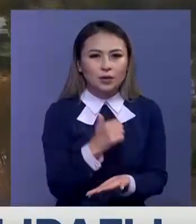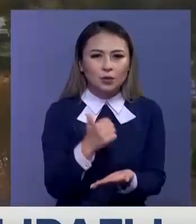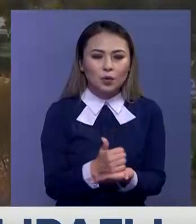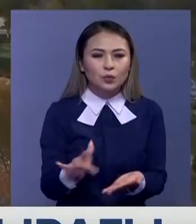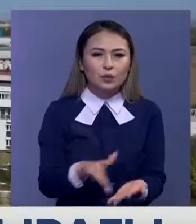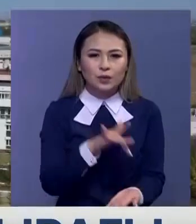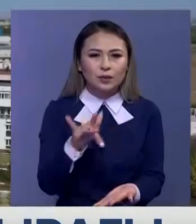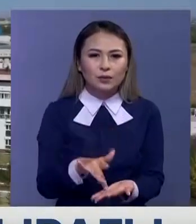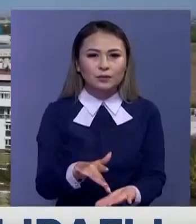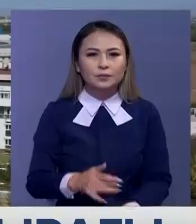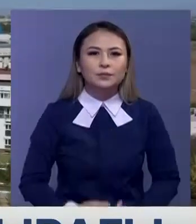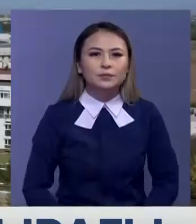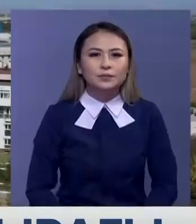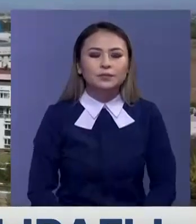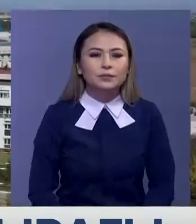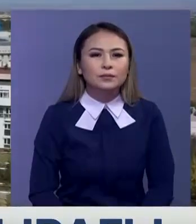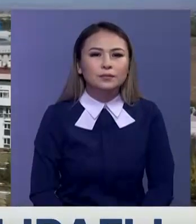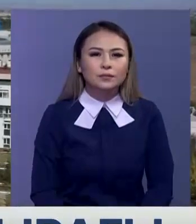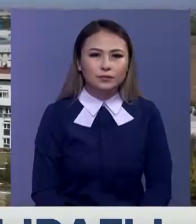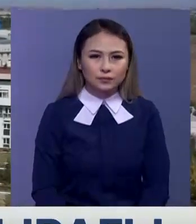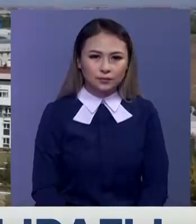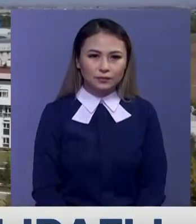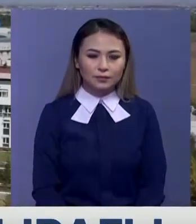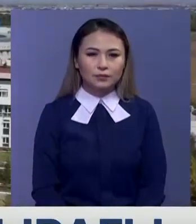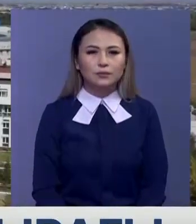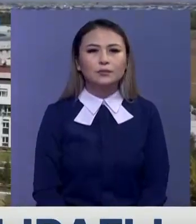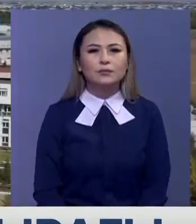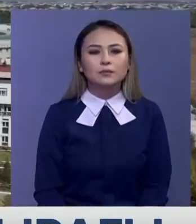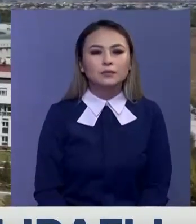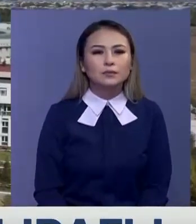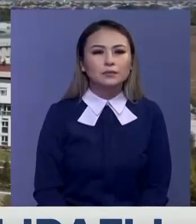жатыр. Дархан Әбдуахит, Еділ Ермекбаев және Айдос Ентебеков, Түркістаннан, хабар 24.